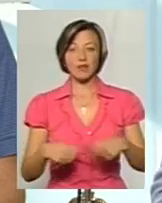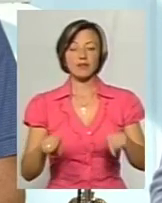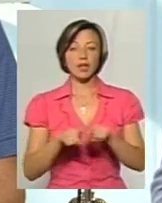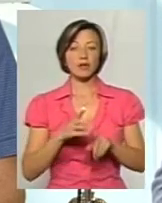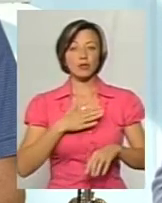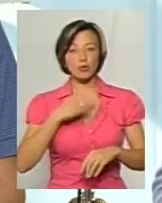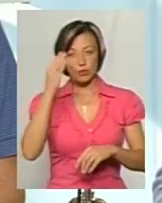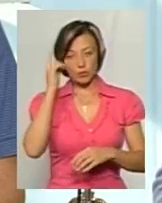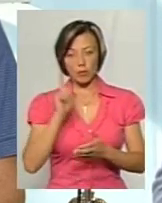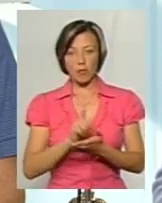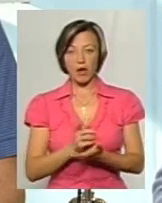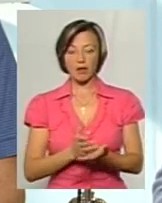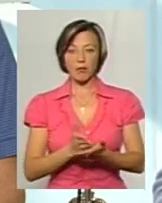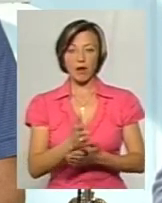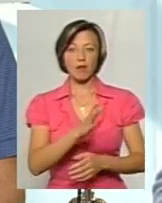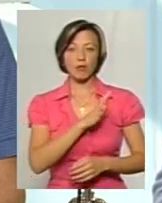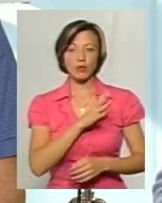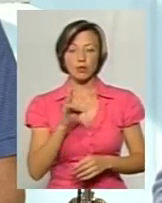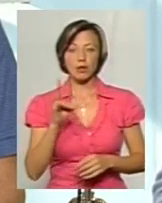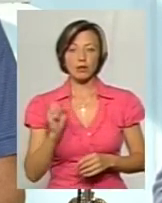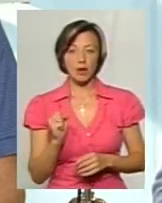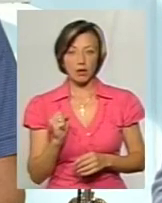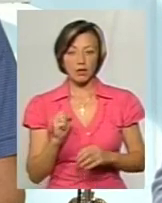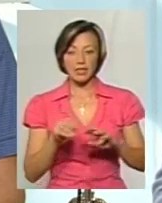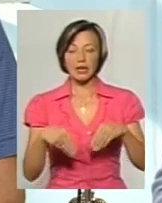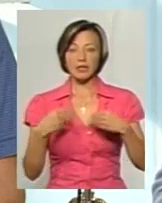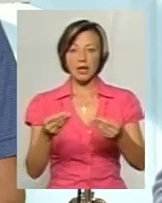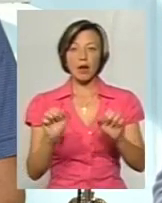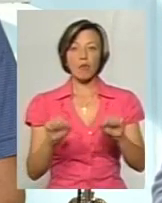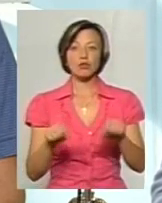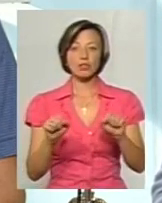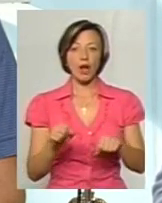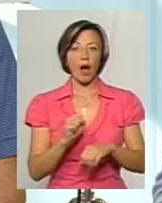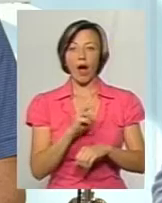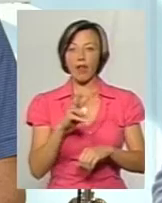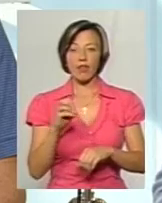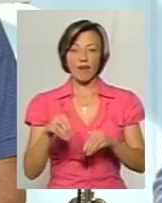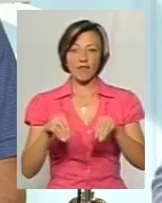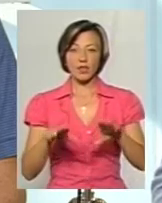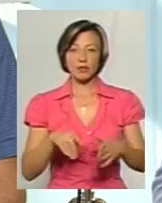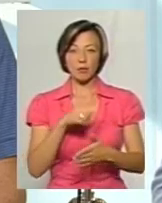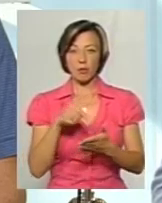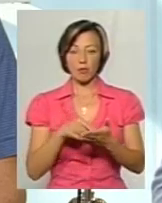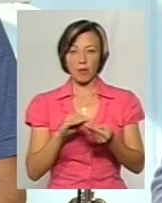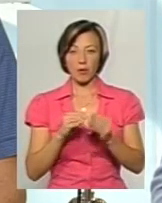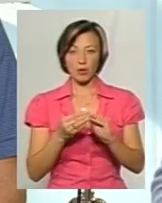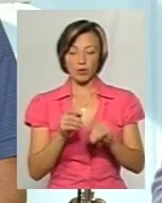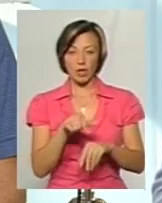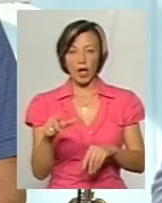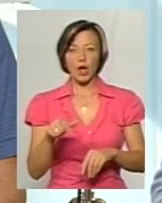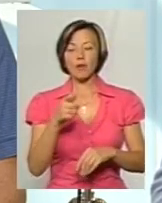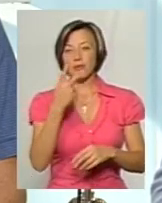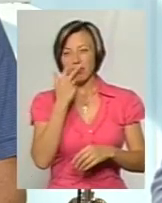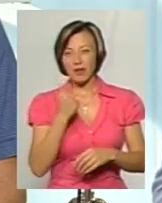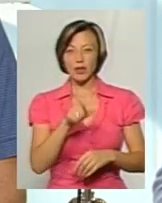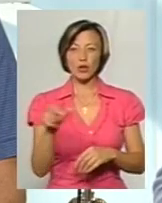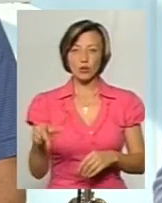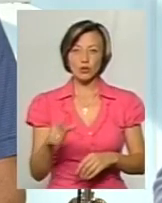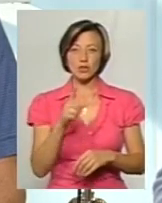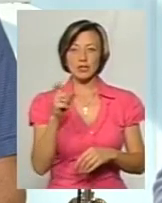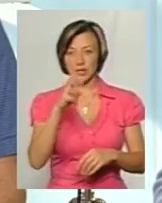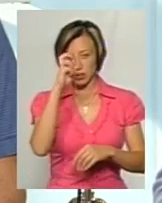мою думку, має бути направлена на надання можливостей, а не вирішення питань людей. Звичайно, наші люди переважно звикли до того, що за